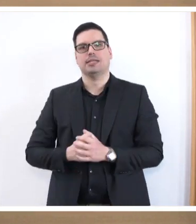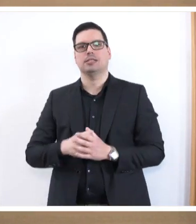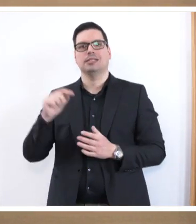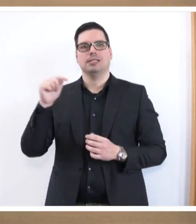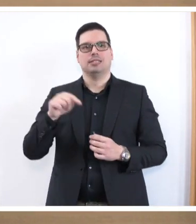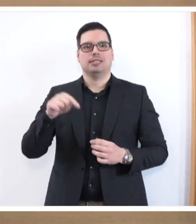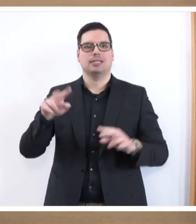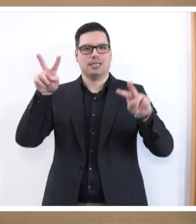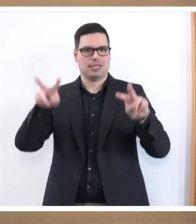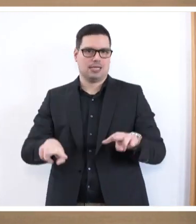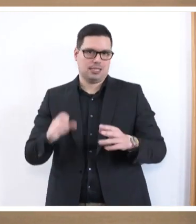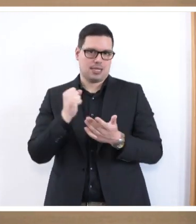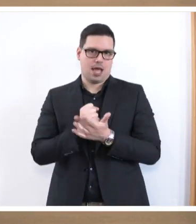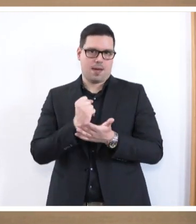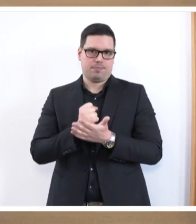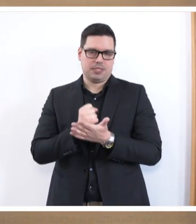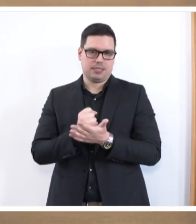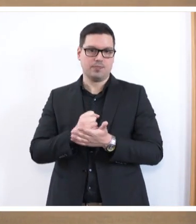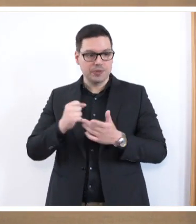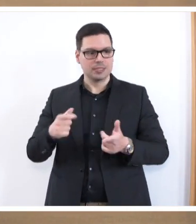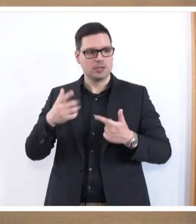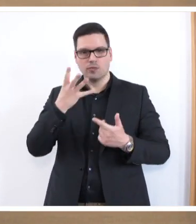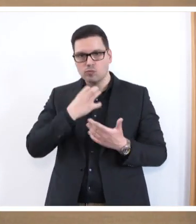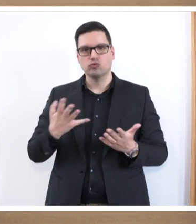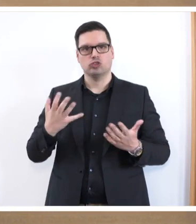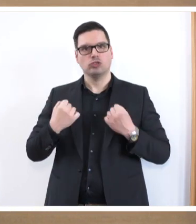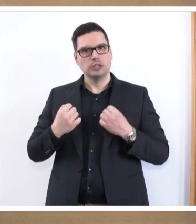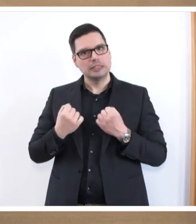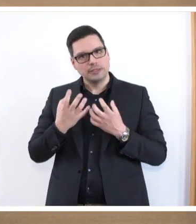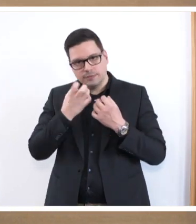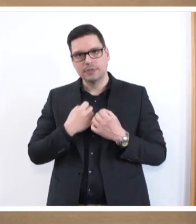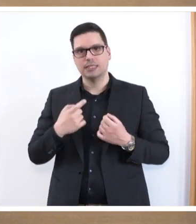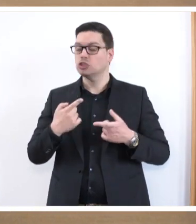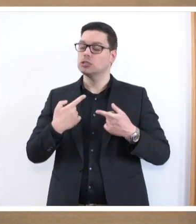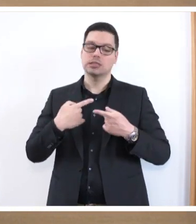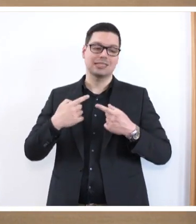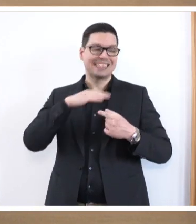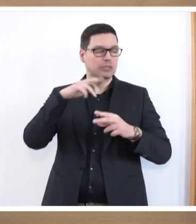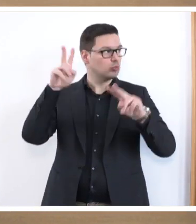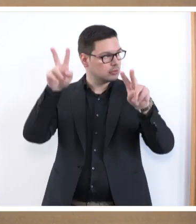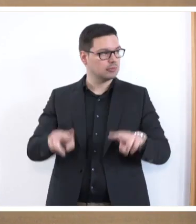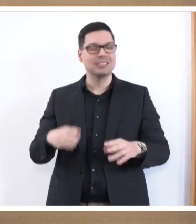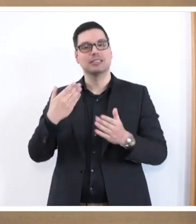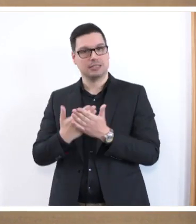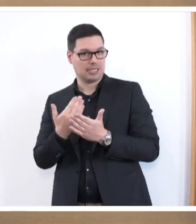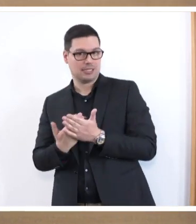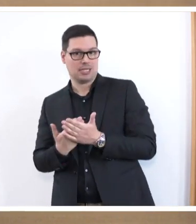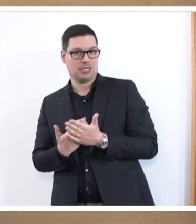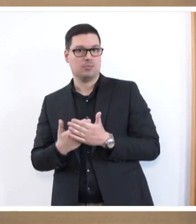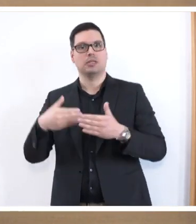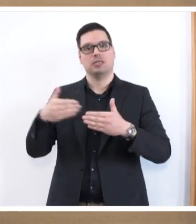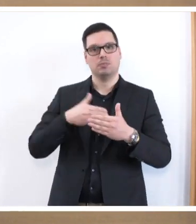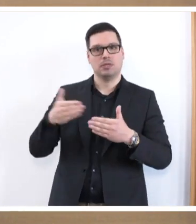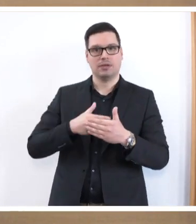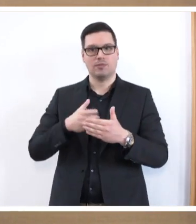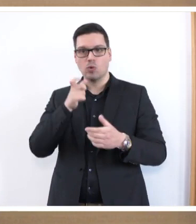dieses ehrenamtliche Engagement und diese Bereitschaft, die kann man nicht genug würdigen. Und deshalb, bevor wir uns mit den